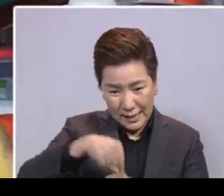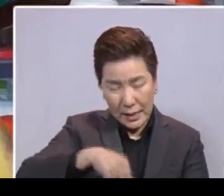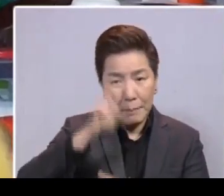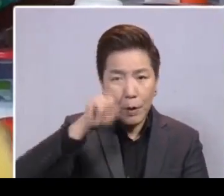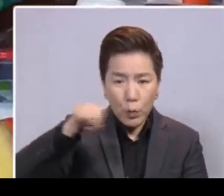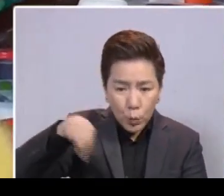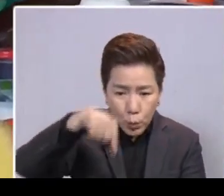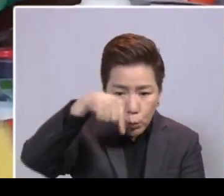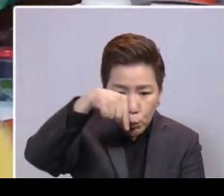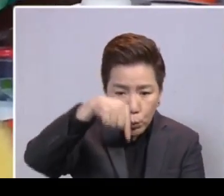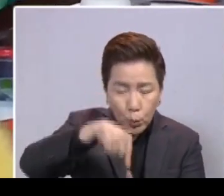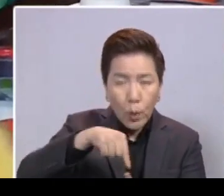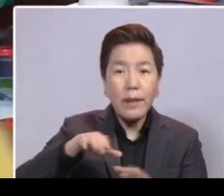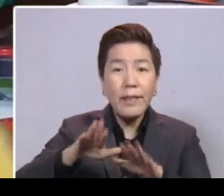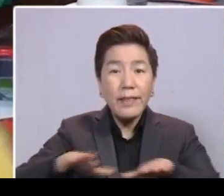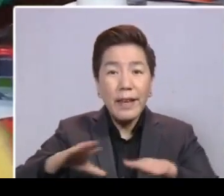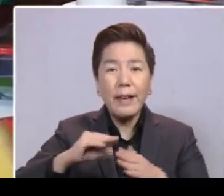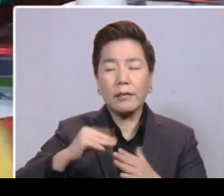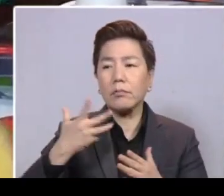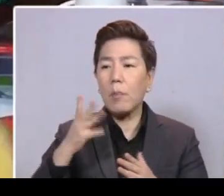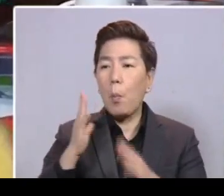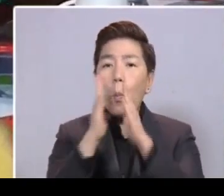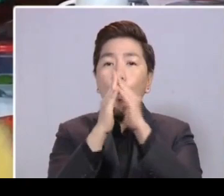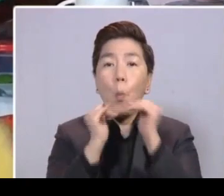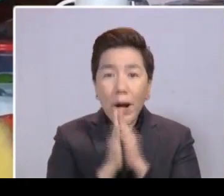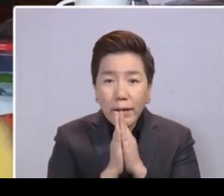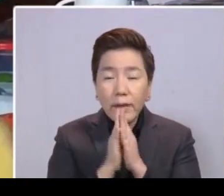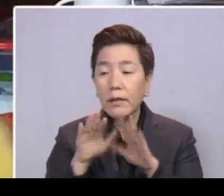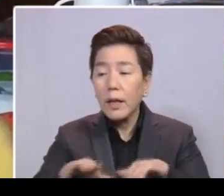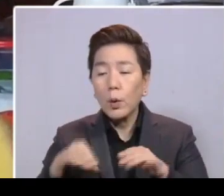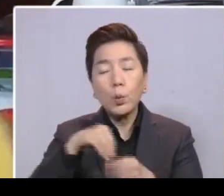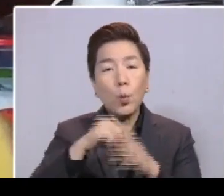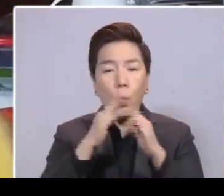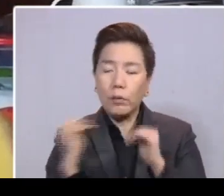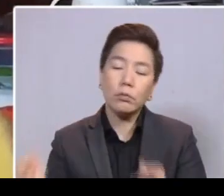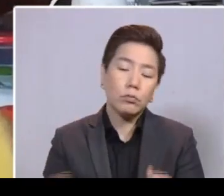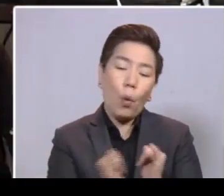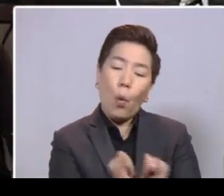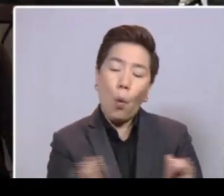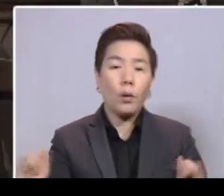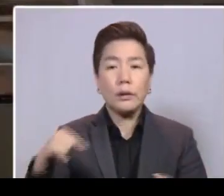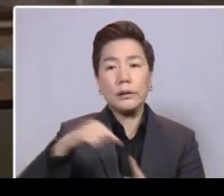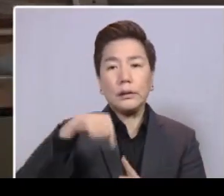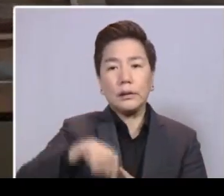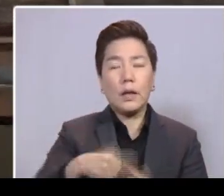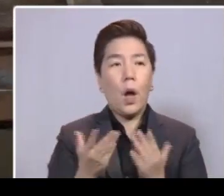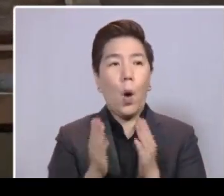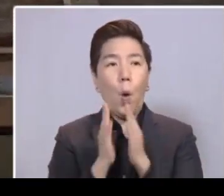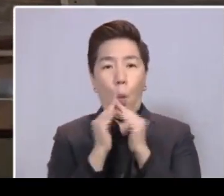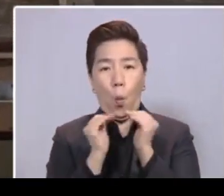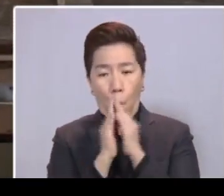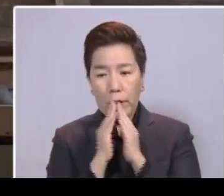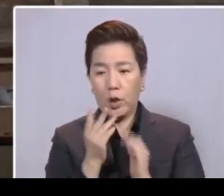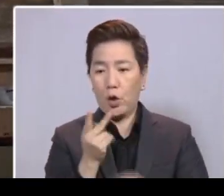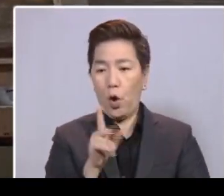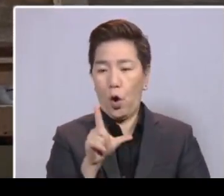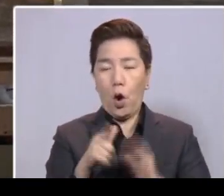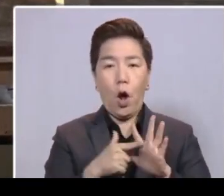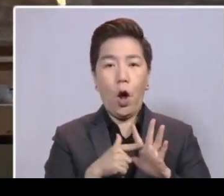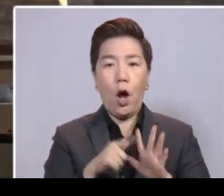จุดที่นอนของบรรดาเด็กวัดทั้งหลายนะครับซึ่งเนี่ยฮะเจ้าอาวาสของวัดคลองคลองลานเนี่ยนะครับก็